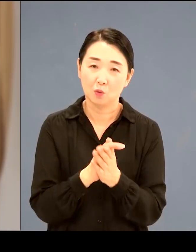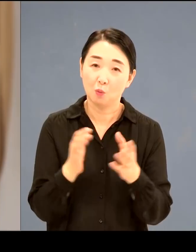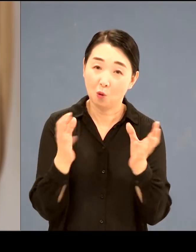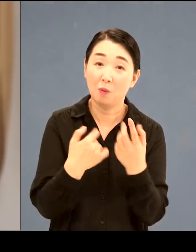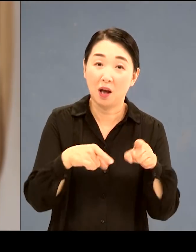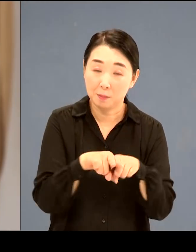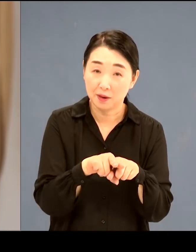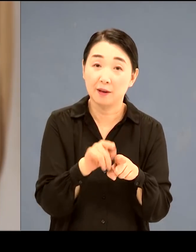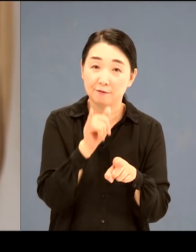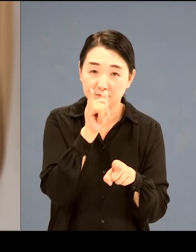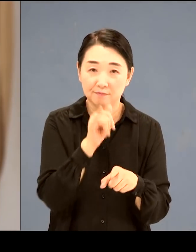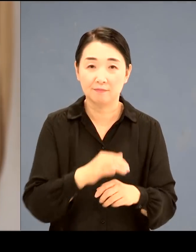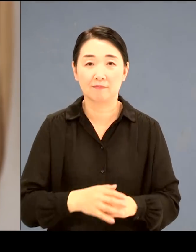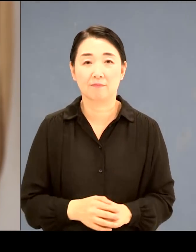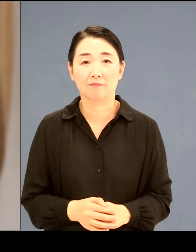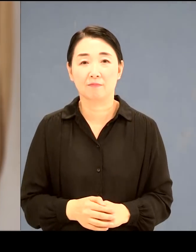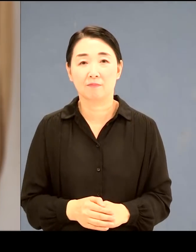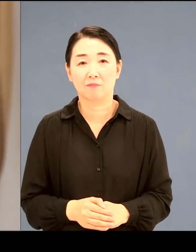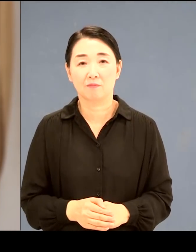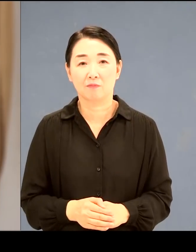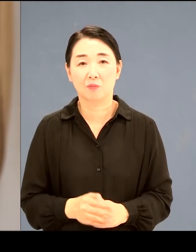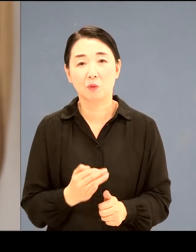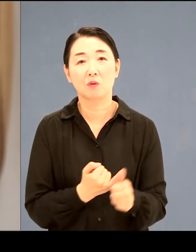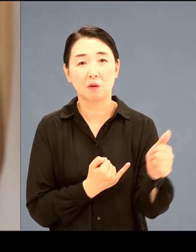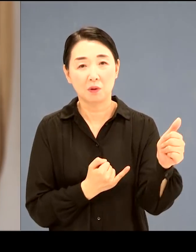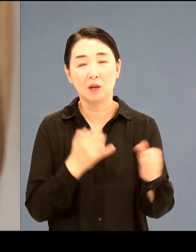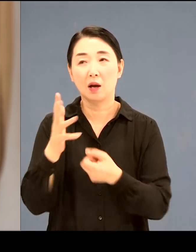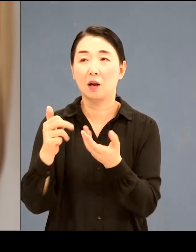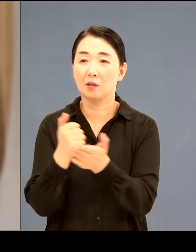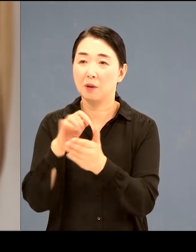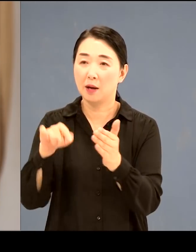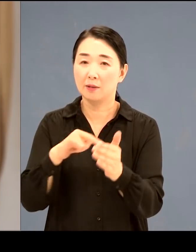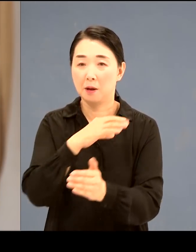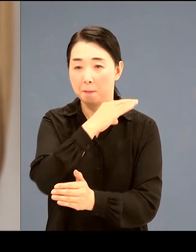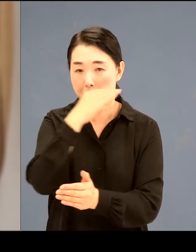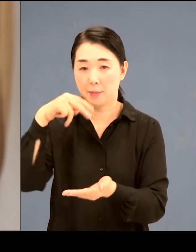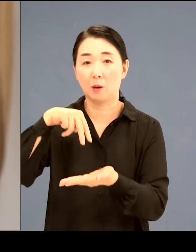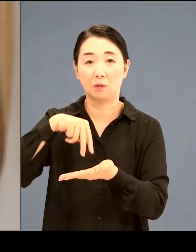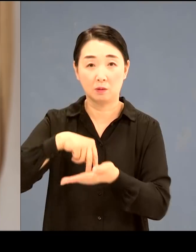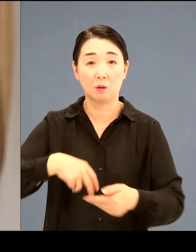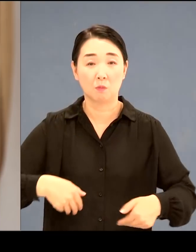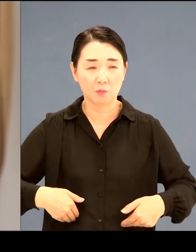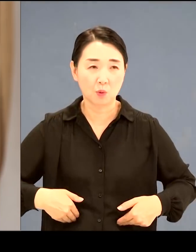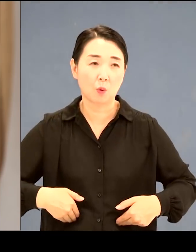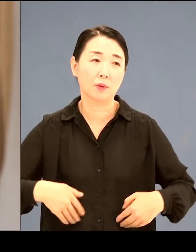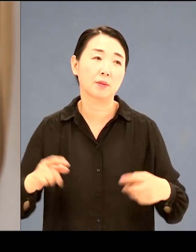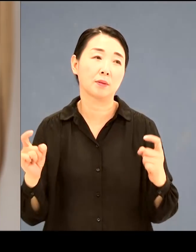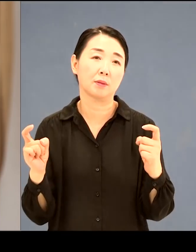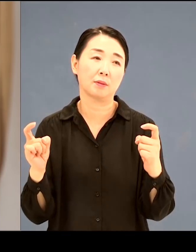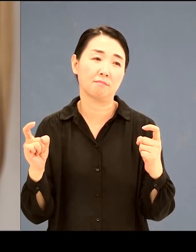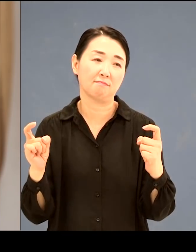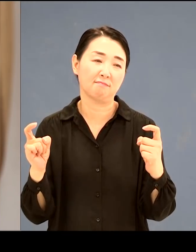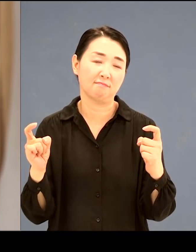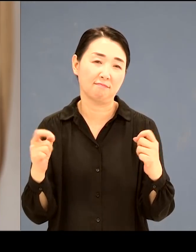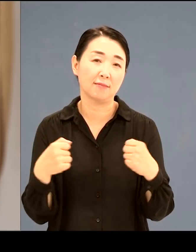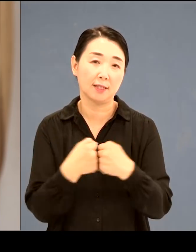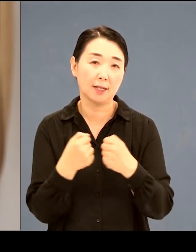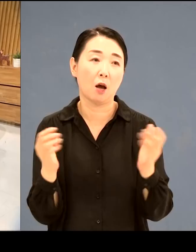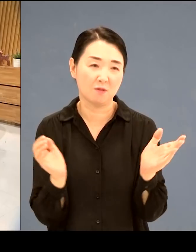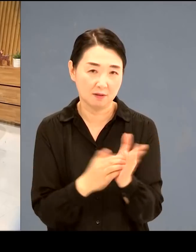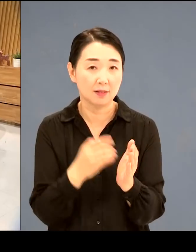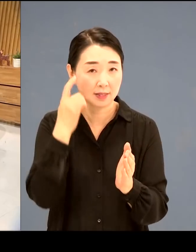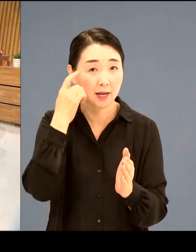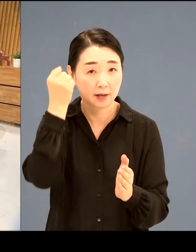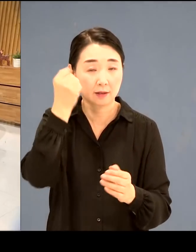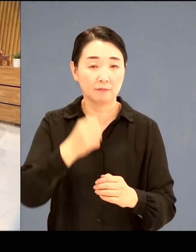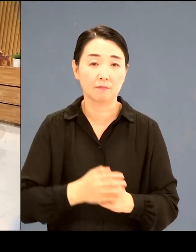하고 그러면서 이제 우리 남편이 하나님 안에서 바로 서야지 이 싸움이 끝나겠구나 그 마음을 받았어요.